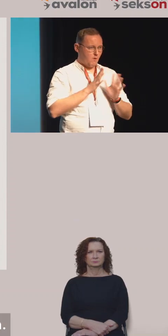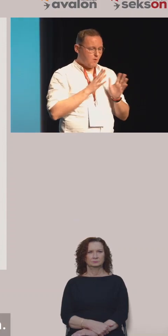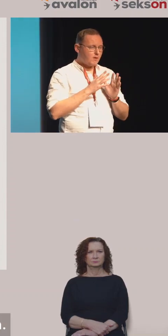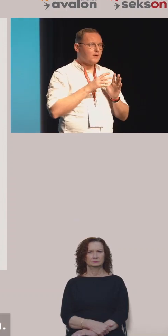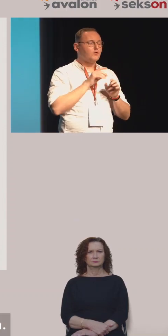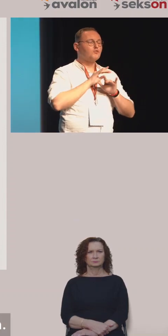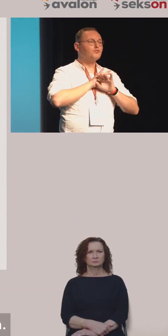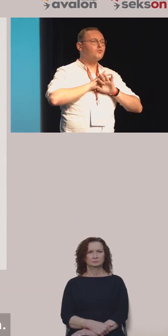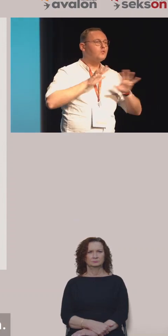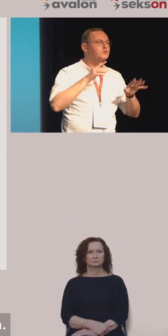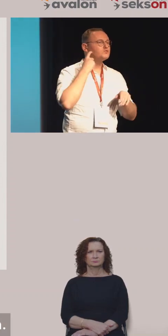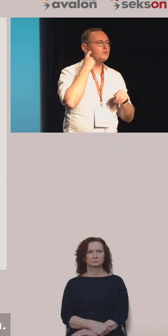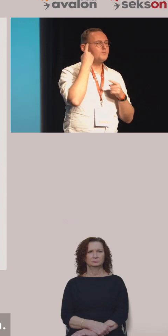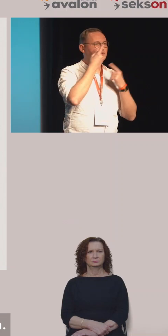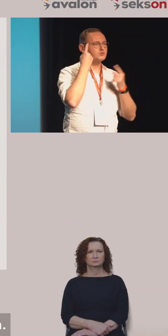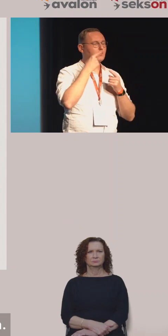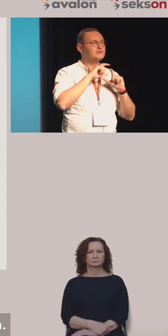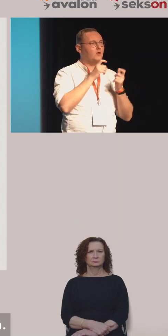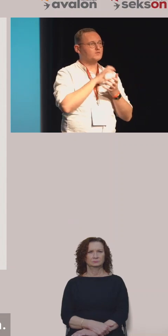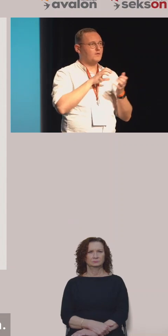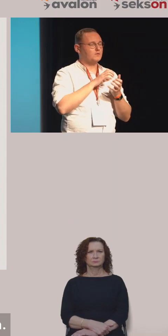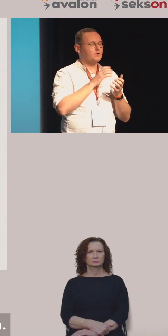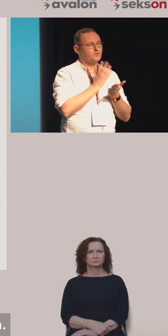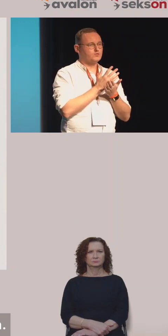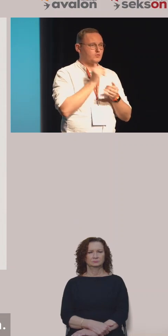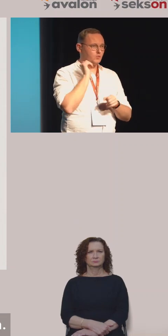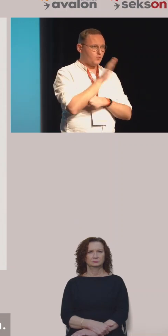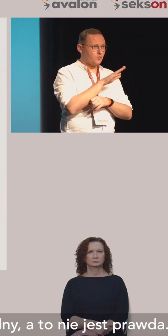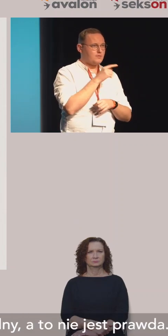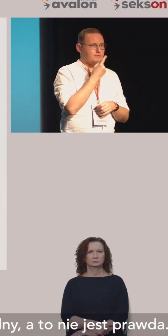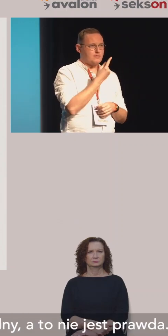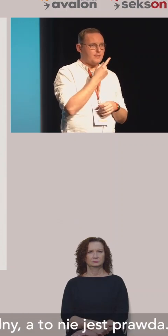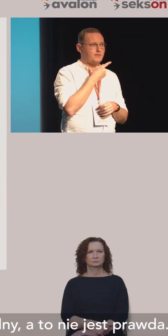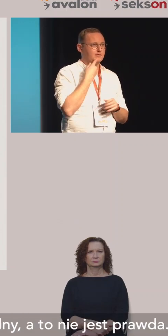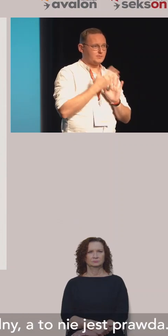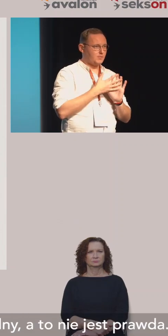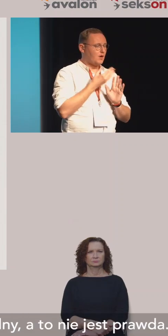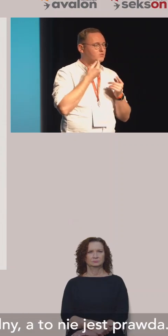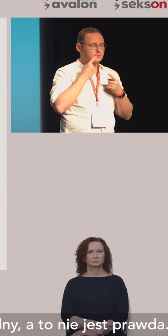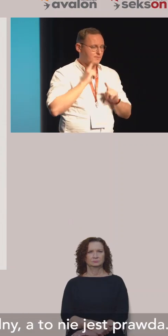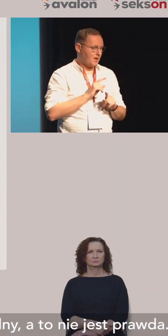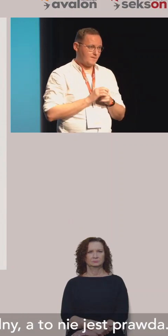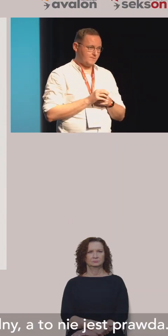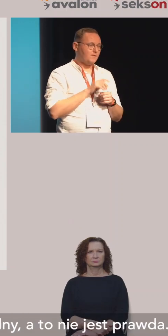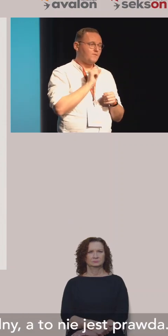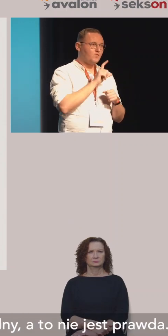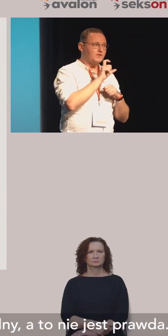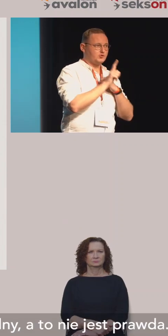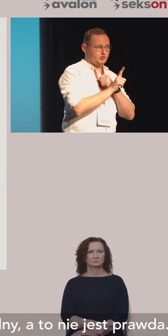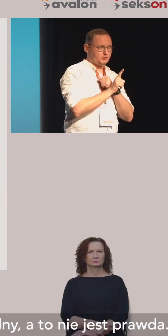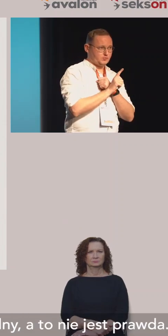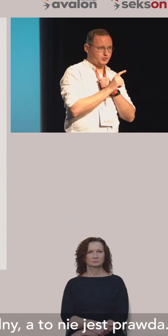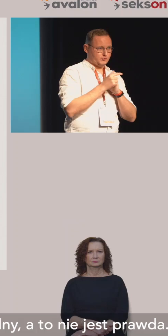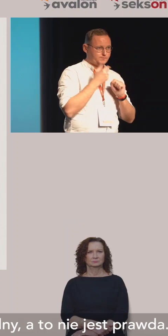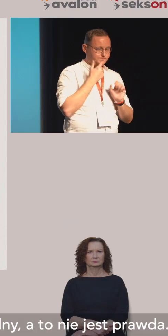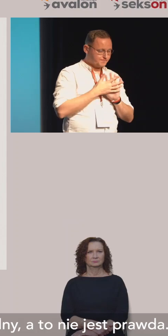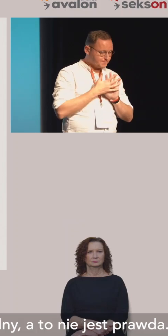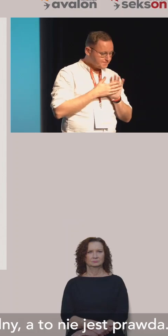Na świecie jest około 270 języków migowych. Słyszący często popełniają błąd, myślą, że jest jeden